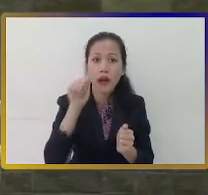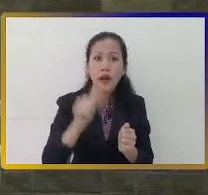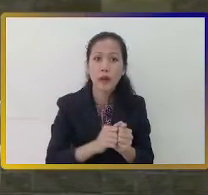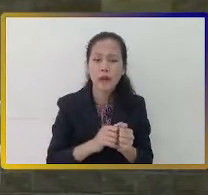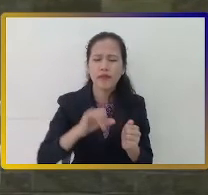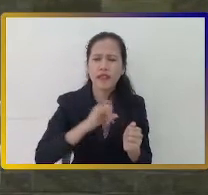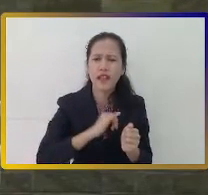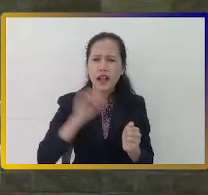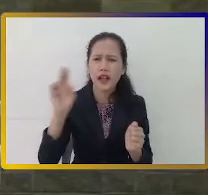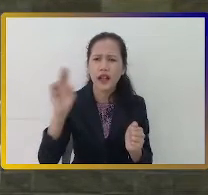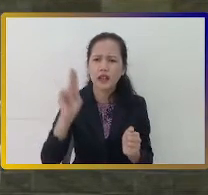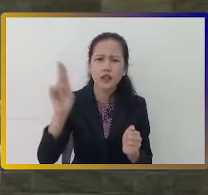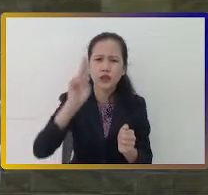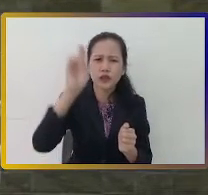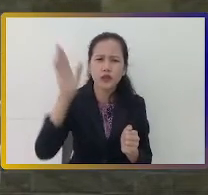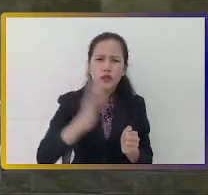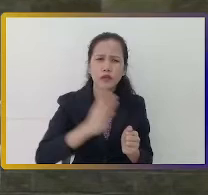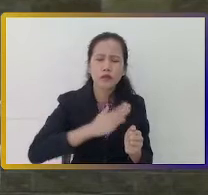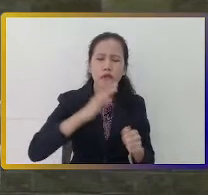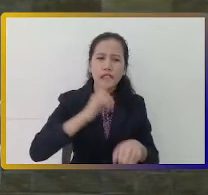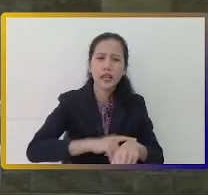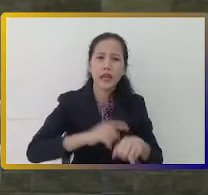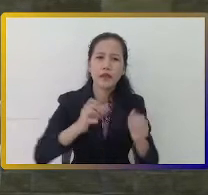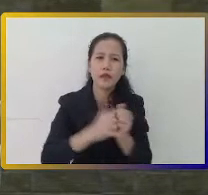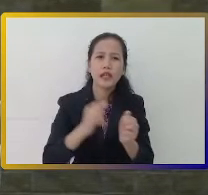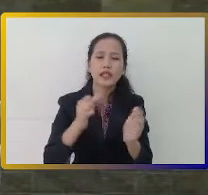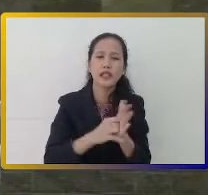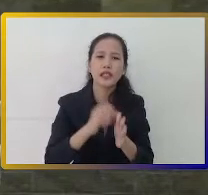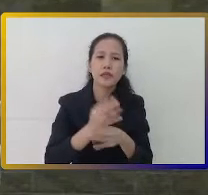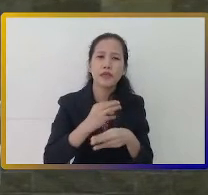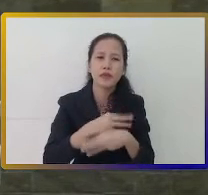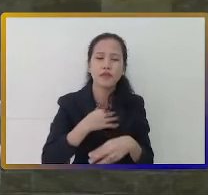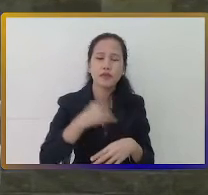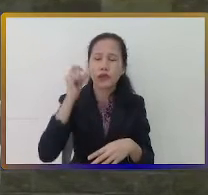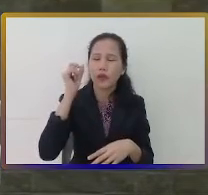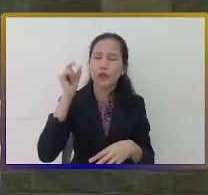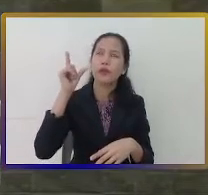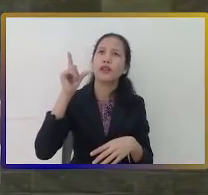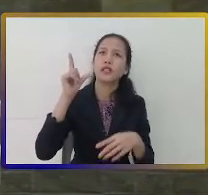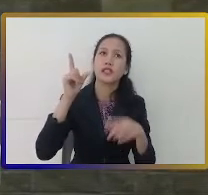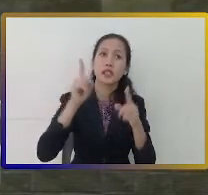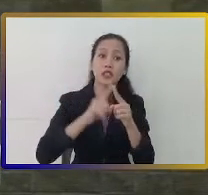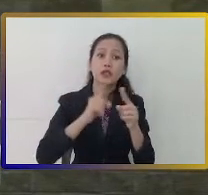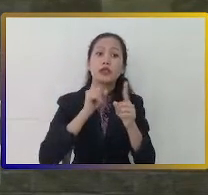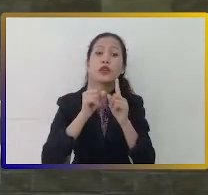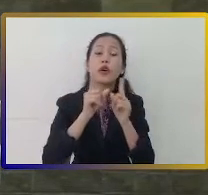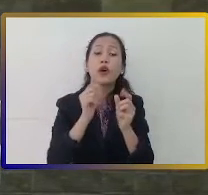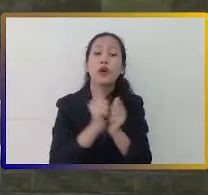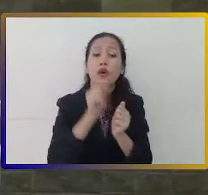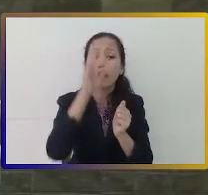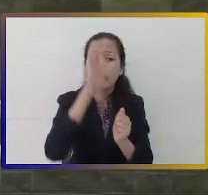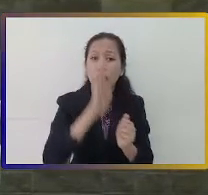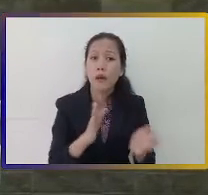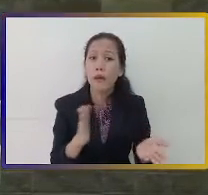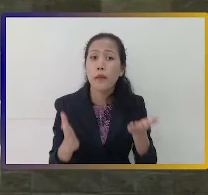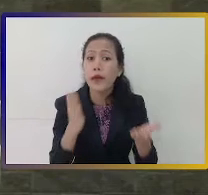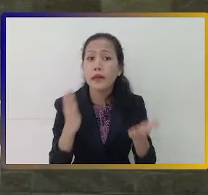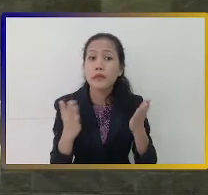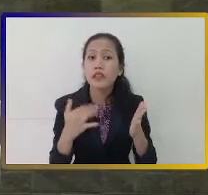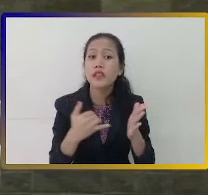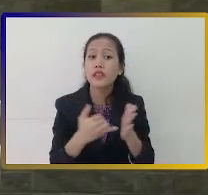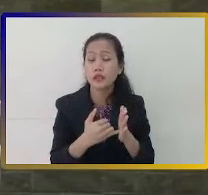Gagamitin ko lahat, Panginoon, ng oras na binabango niyo po ako para kausapin ko po kayo. Maybe it's your